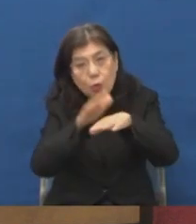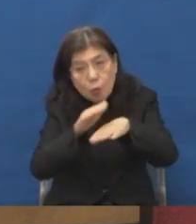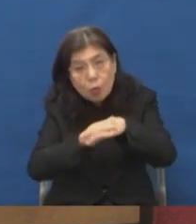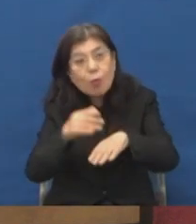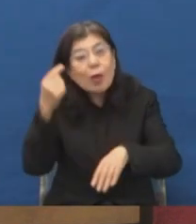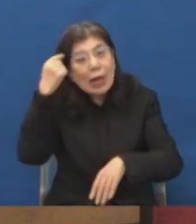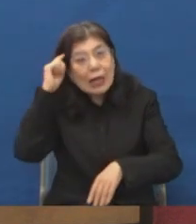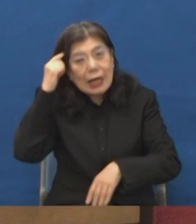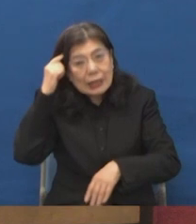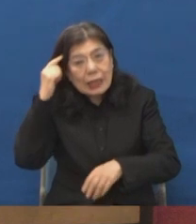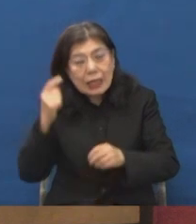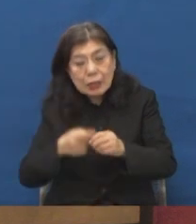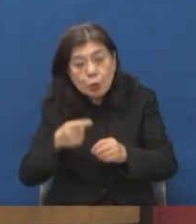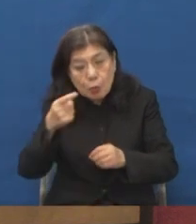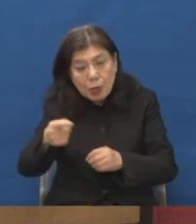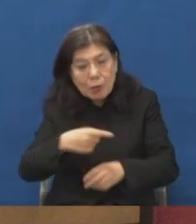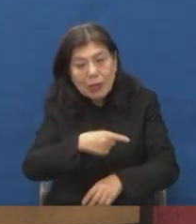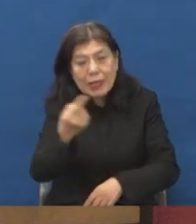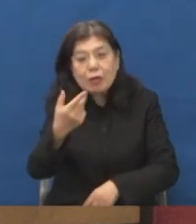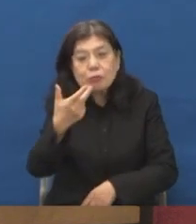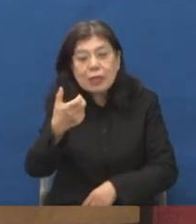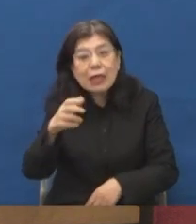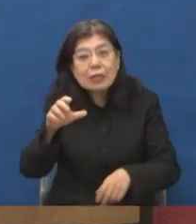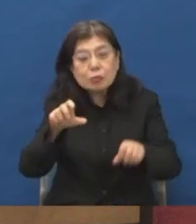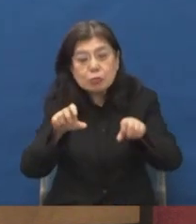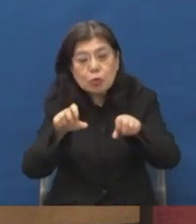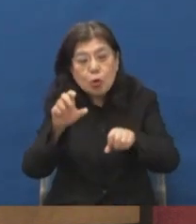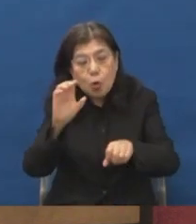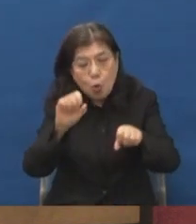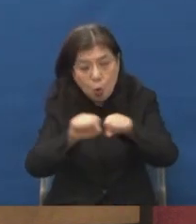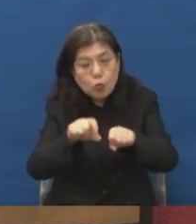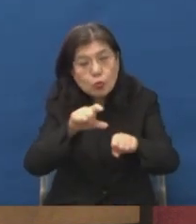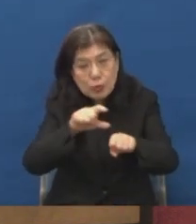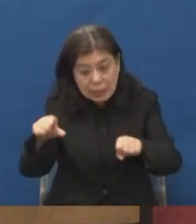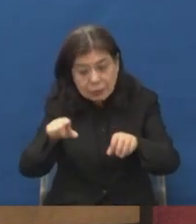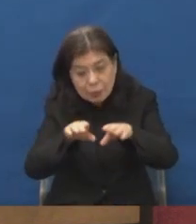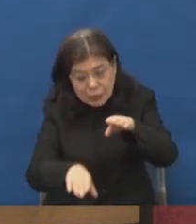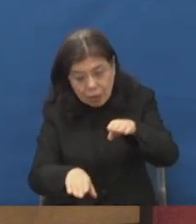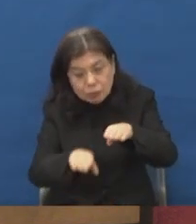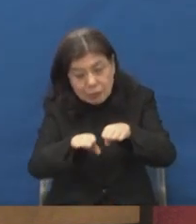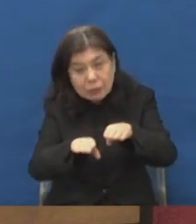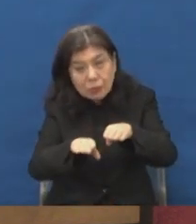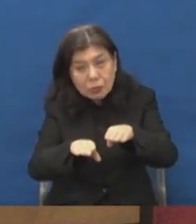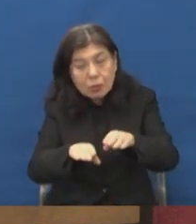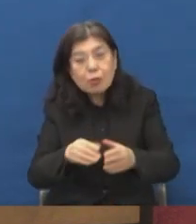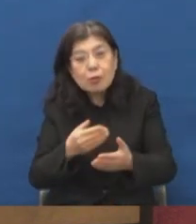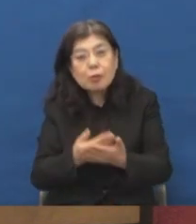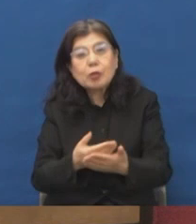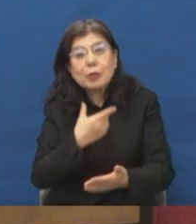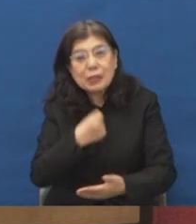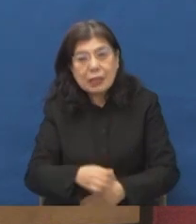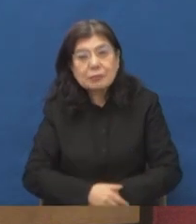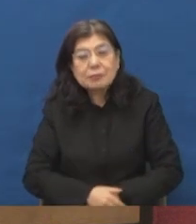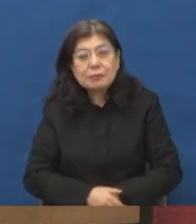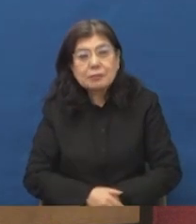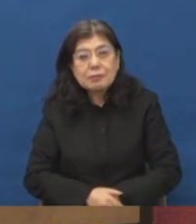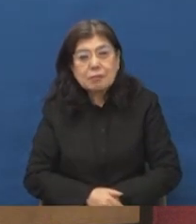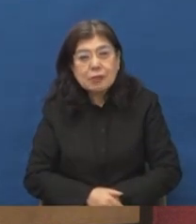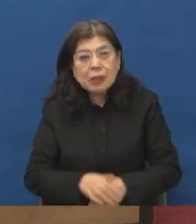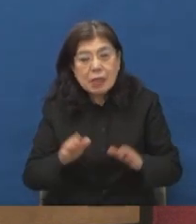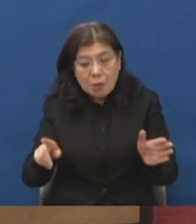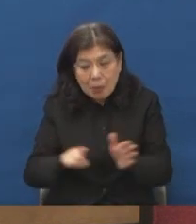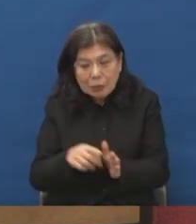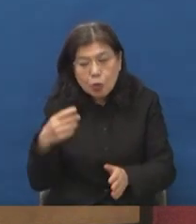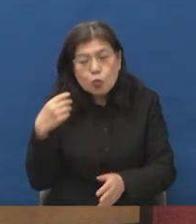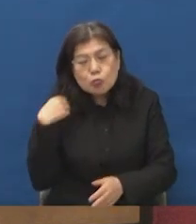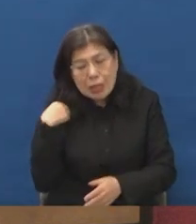は170億円のギャップを堅持することを求めておきます。これまでの負債を前